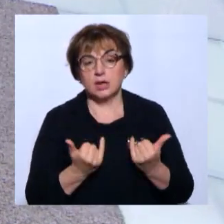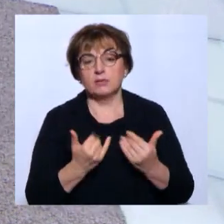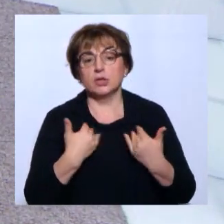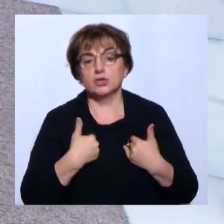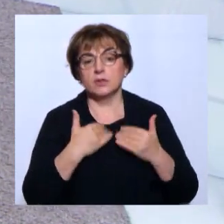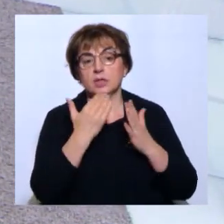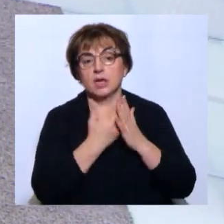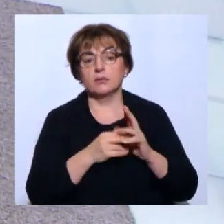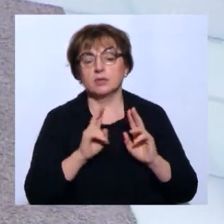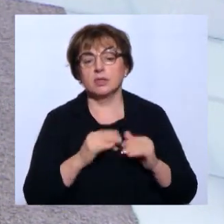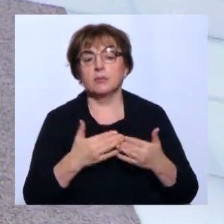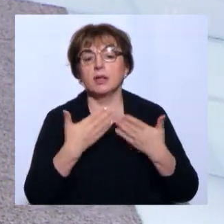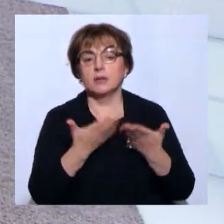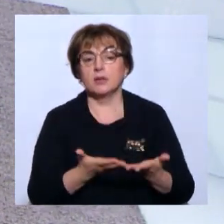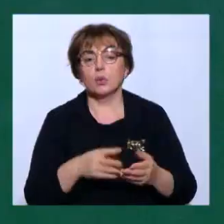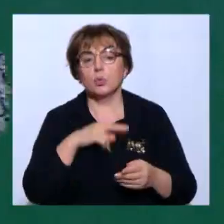გაკვეთილი დაეთმო